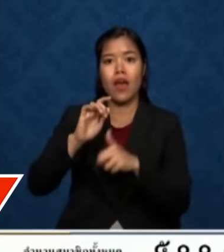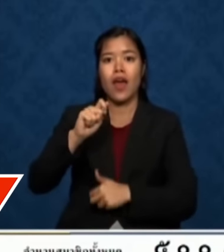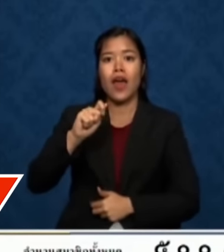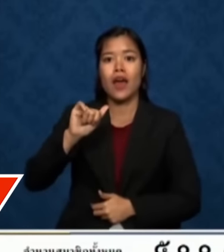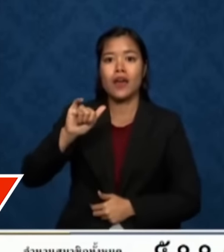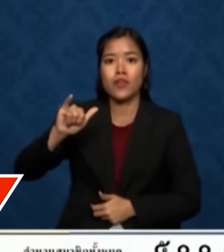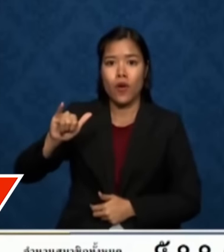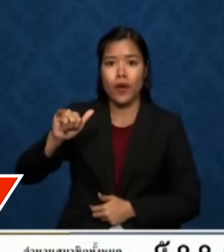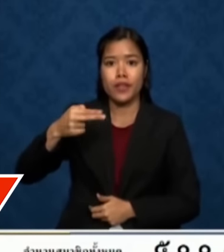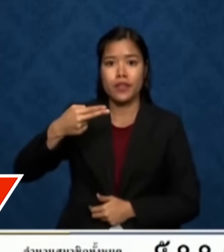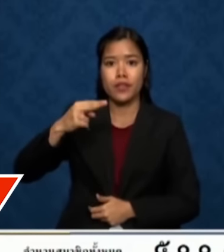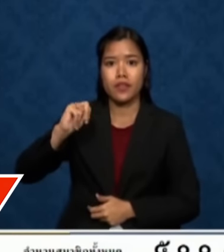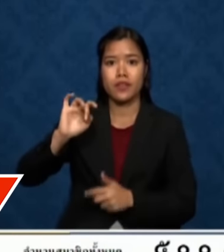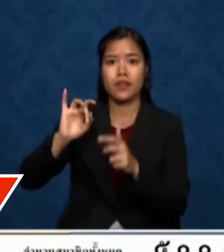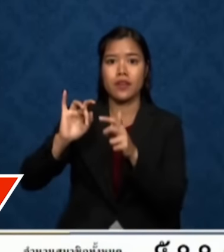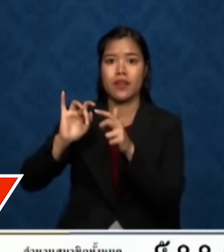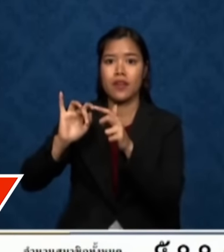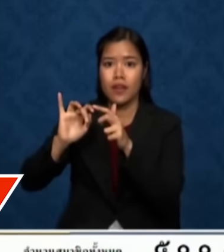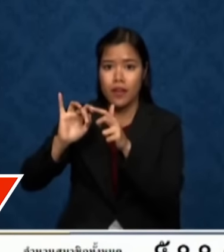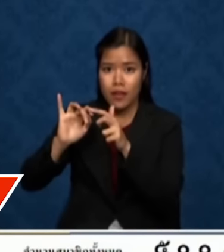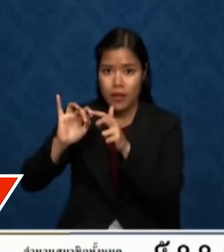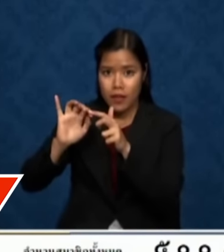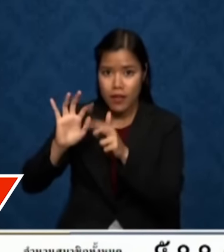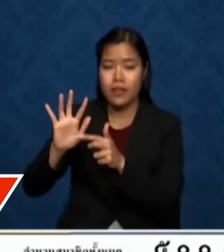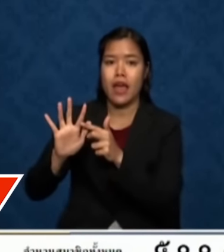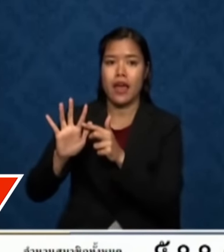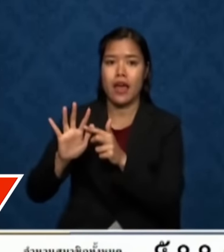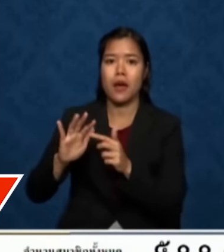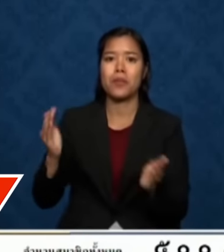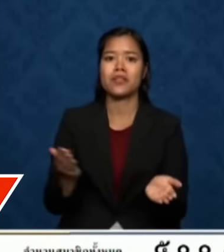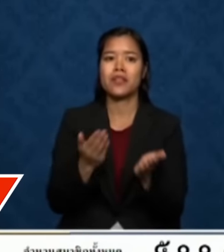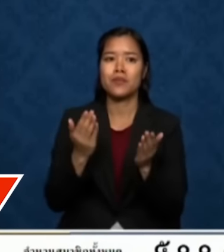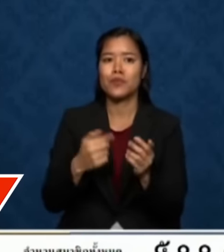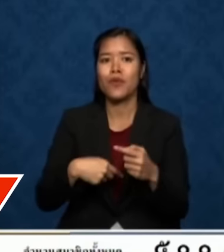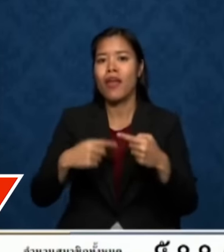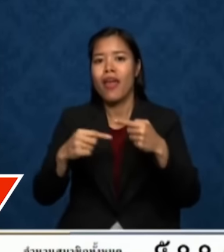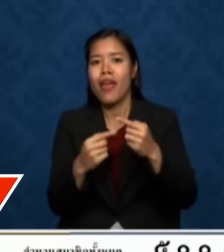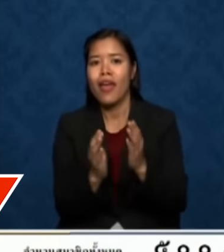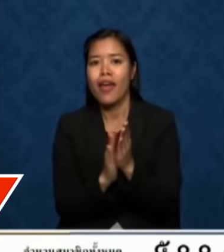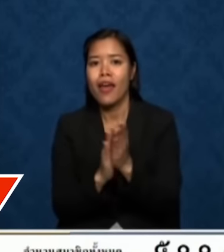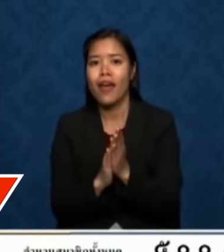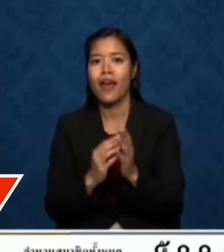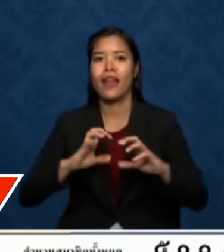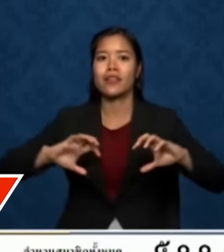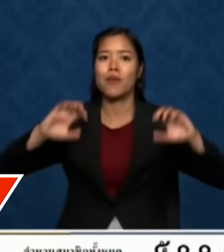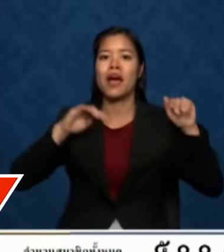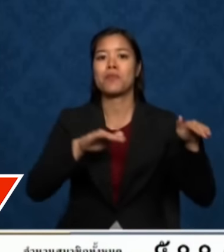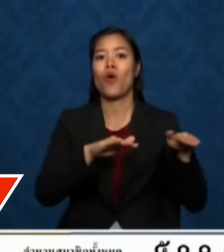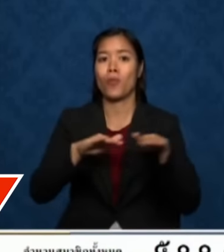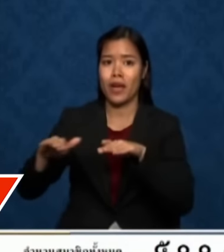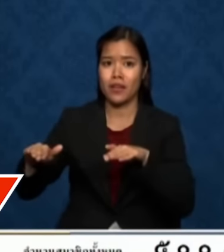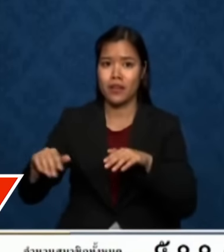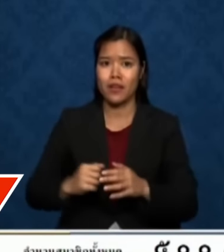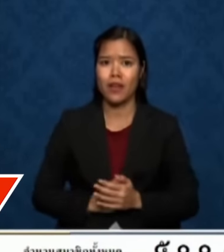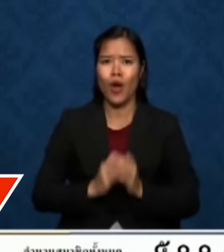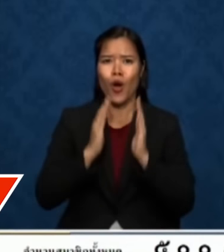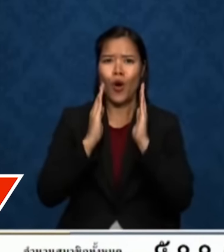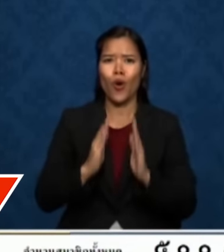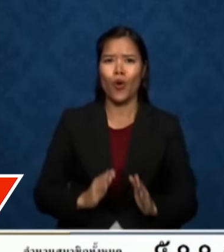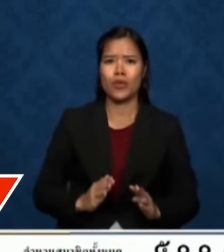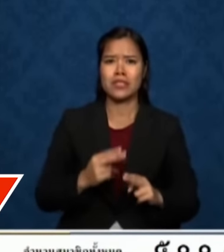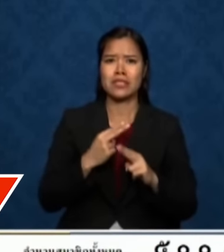มาคอมเมนต์อวยรัฐบาลพร้อมๆกันค่ะท่านประธานคะอย่างแรกเราต้องทำความเข้าใจก่อนไม่มีประชาชนคนไหนชื่อจ